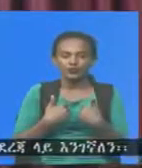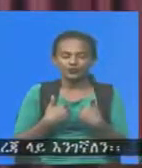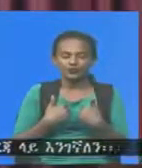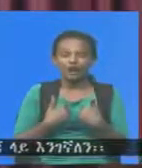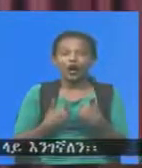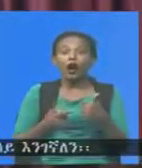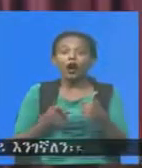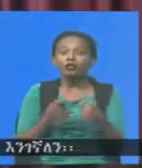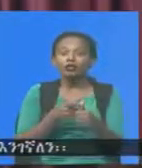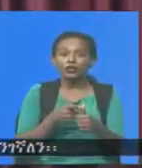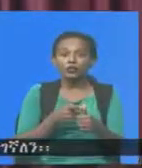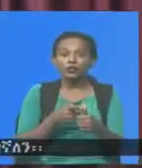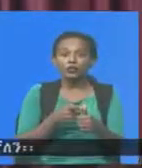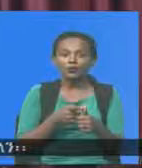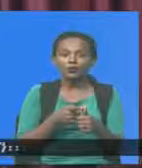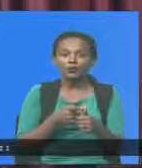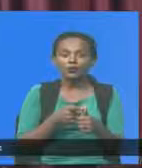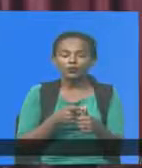አንደኛው